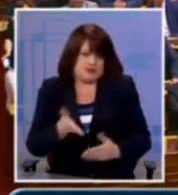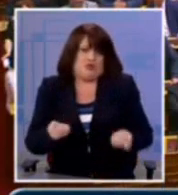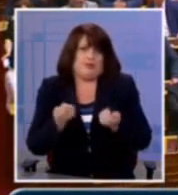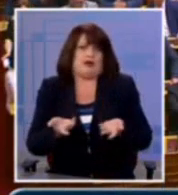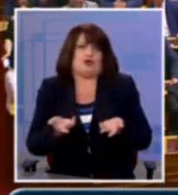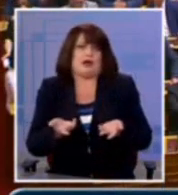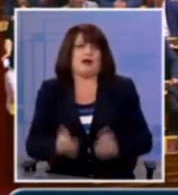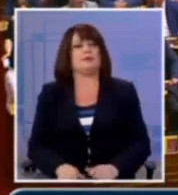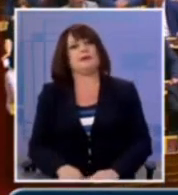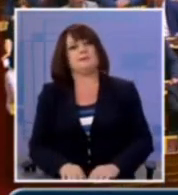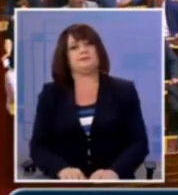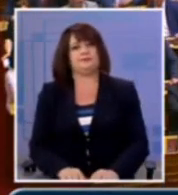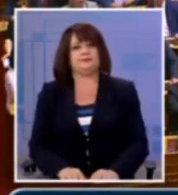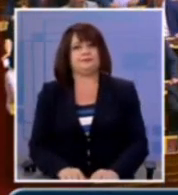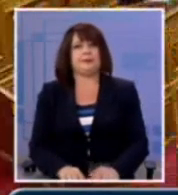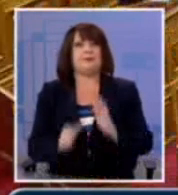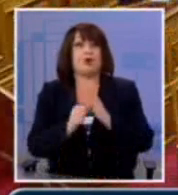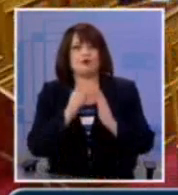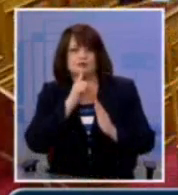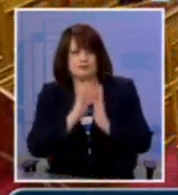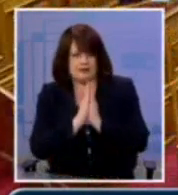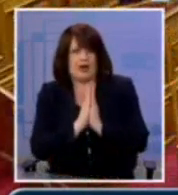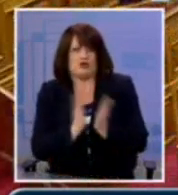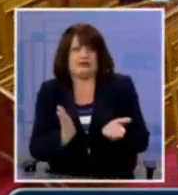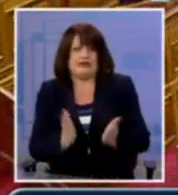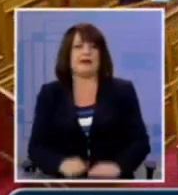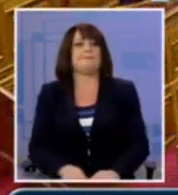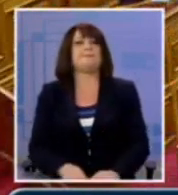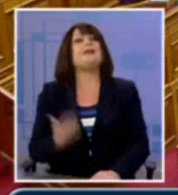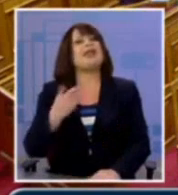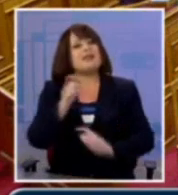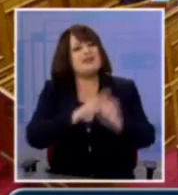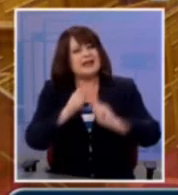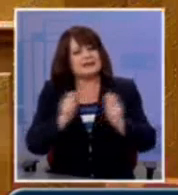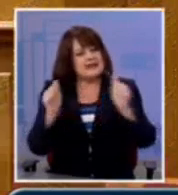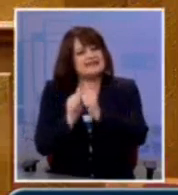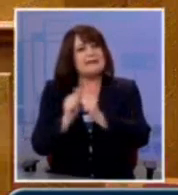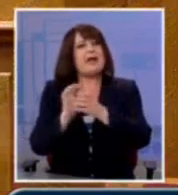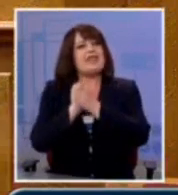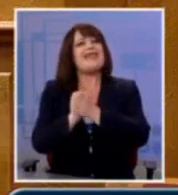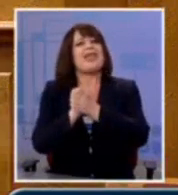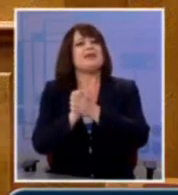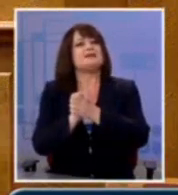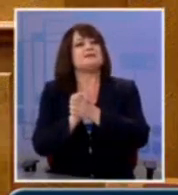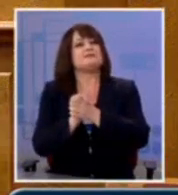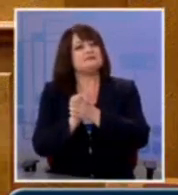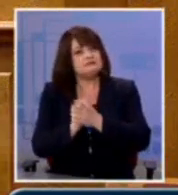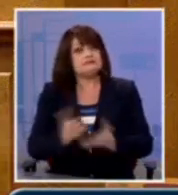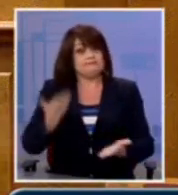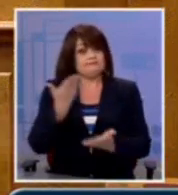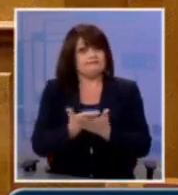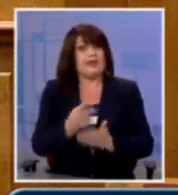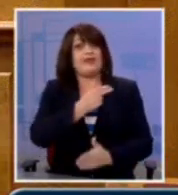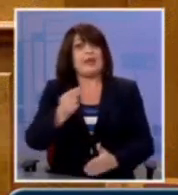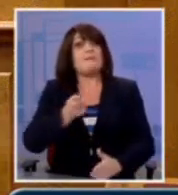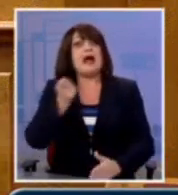Δημιουργήσαμε έστω και πρόσκαιρες νέες συμμαχίες. Βάλαμε στο τραπέζι το ζήτημα του χρέους